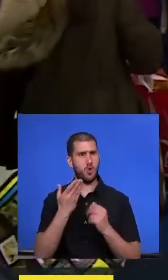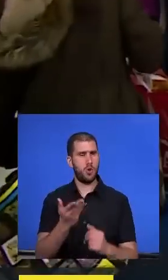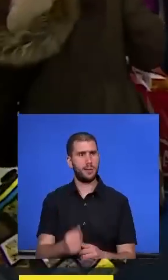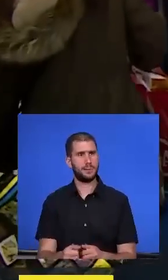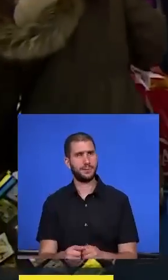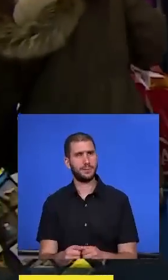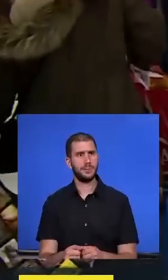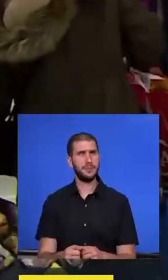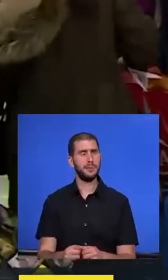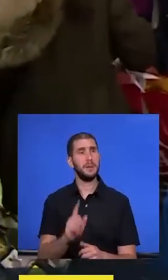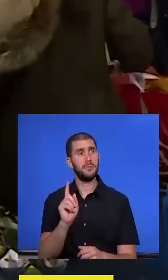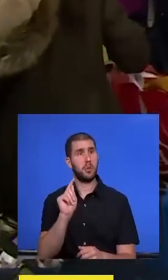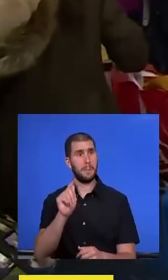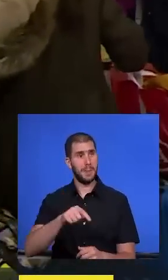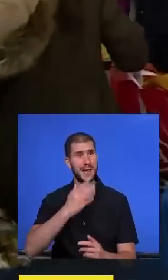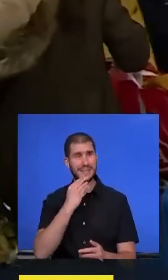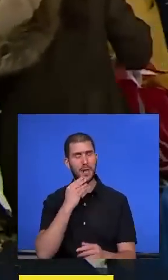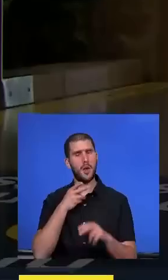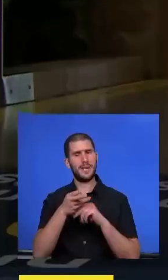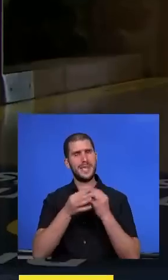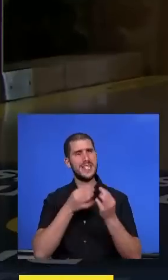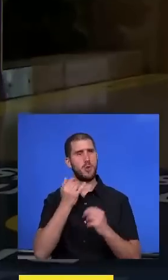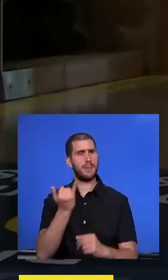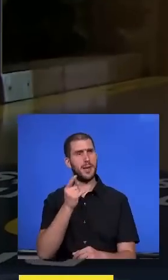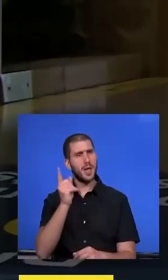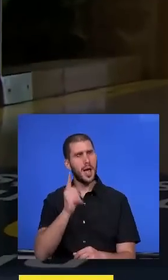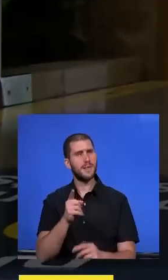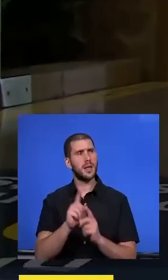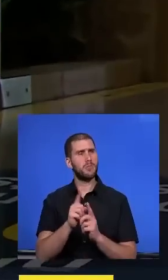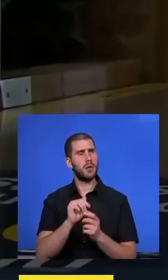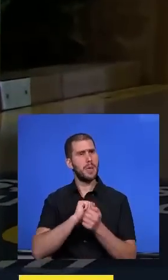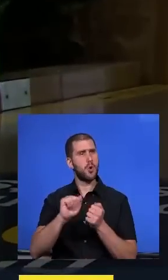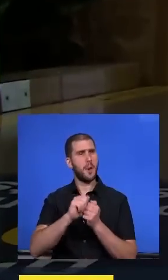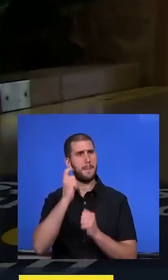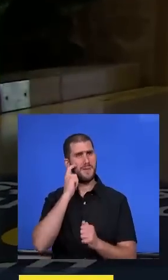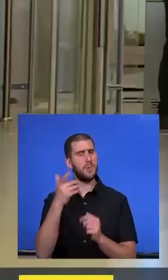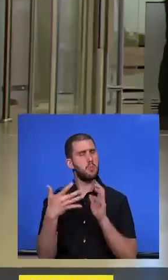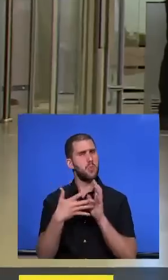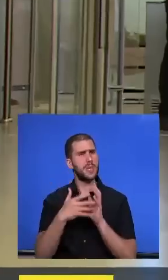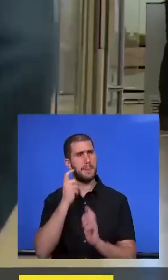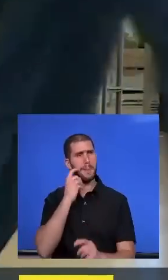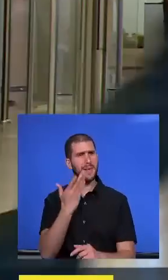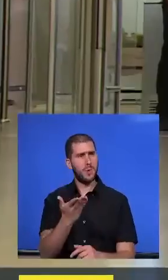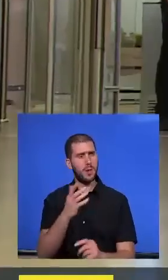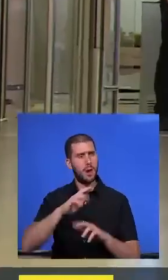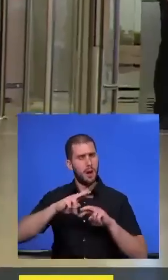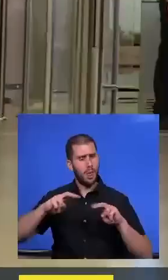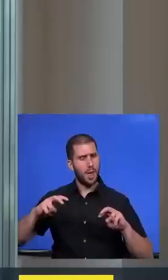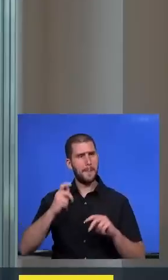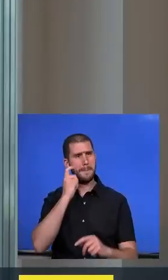всех в порту в Израиле всех допрашивают. Тебе нужно почистить телефон. Телефон проверяют, берут телефон, копаются в